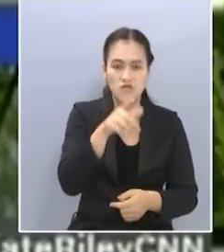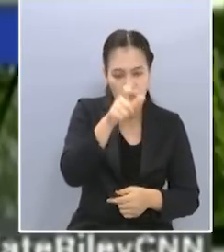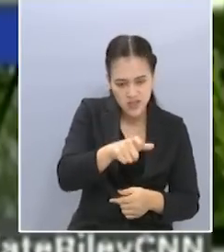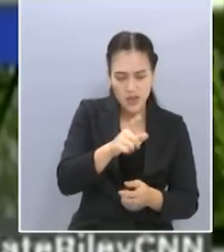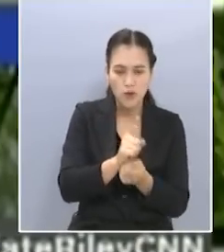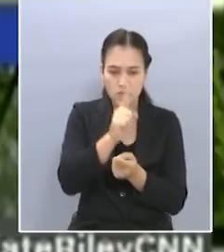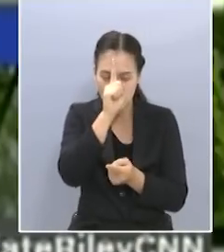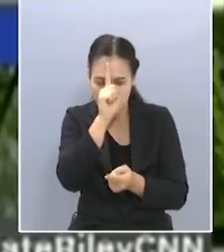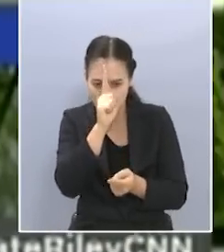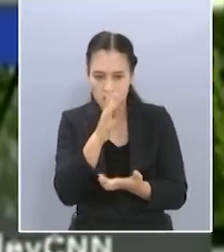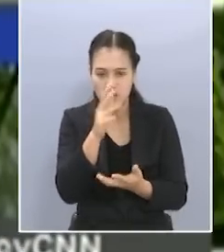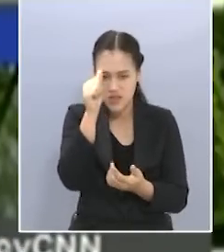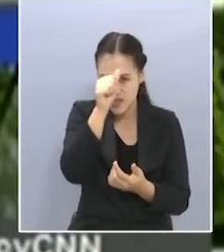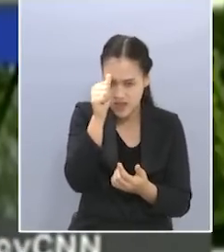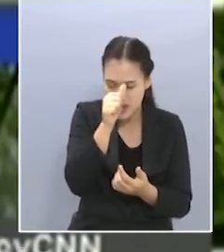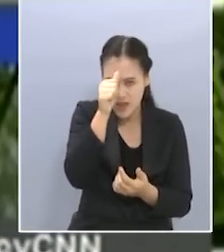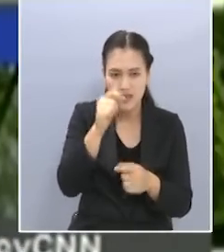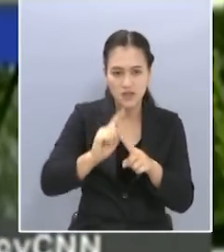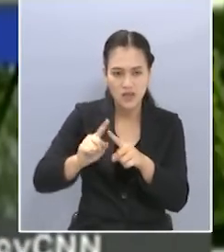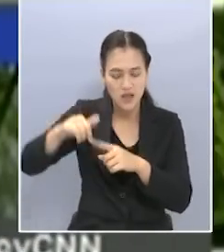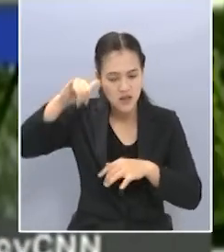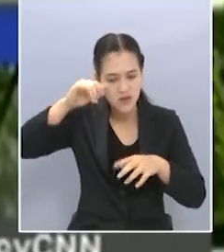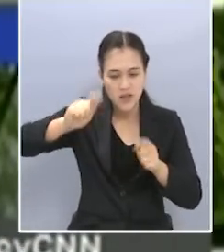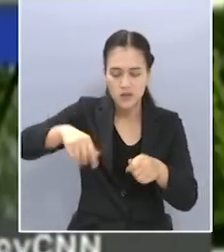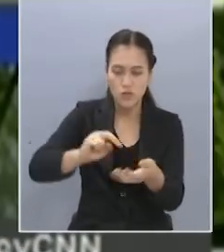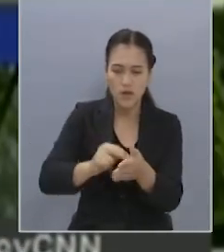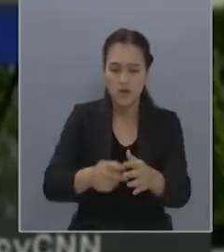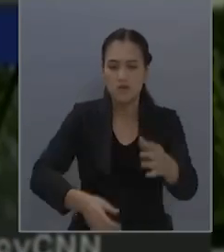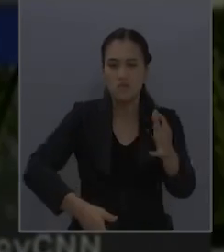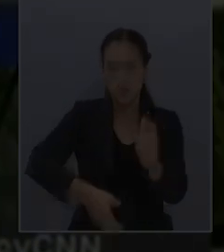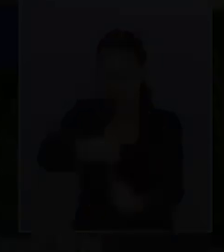อิตาลีบาร์เซโลนาและก็เรอัลมาดริดจากสเปนก็ถือว่าประสบความสำเร็จแบบสุดๆเลยนะครับ